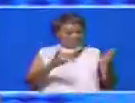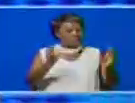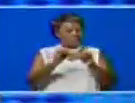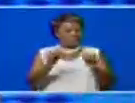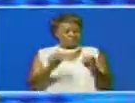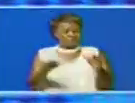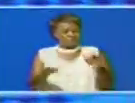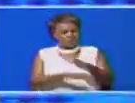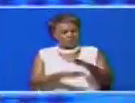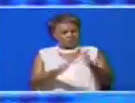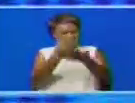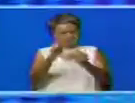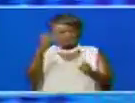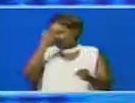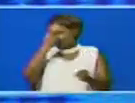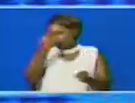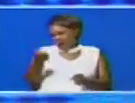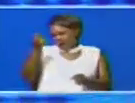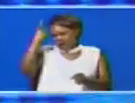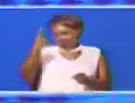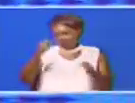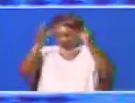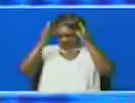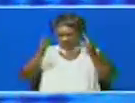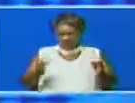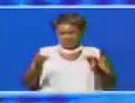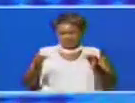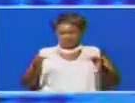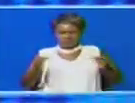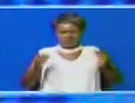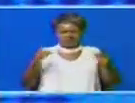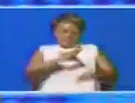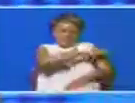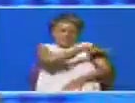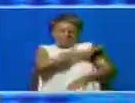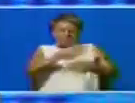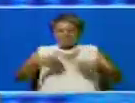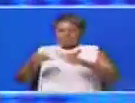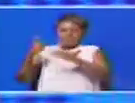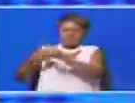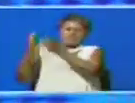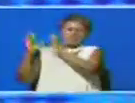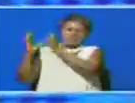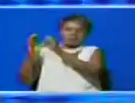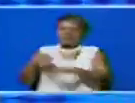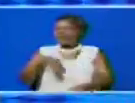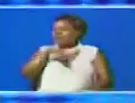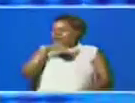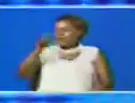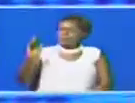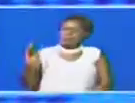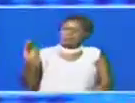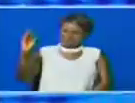naibu rais William Ruto na kuelewa baadhi ya kauli za Wagiryma kutoka Kilifi. Si hayo tu, suala la Raila Odinga